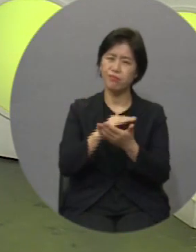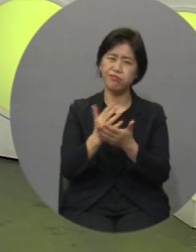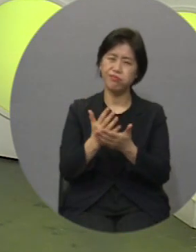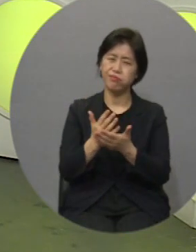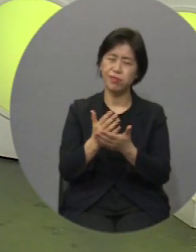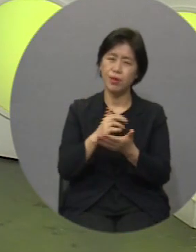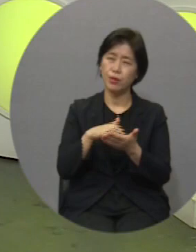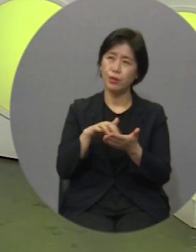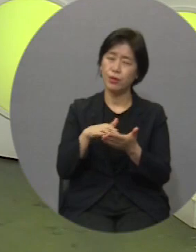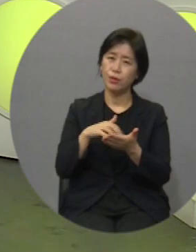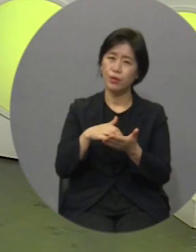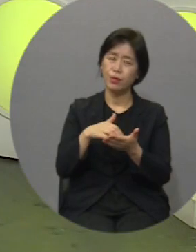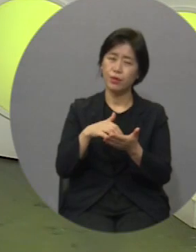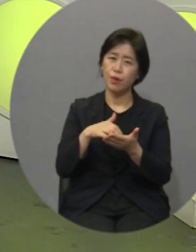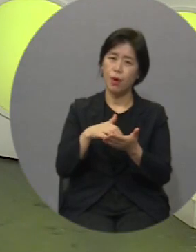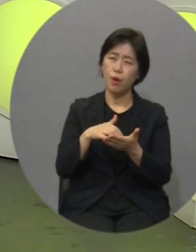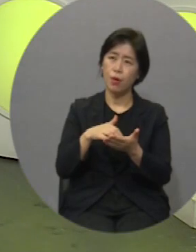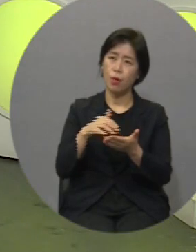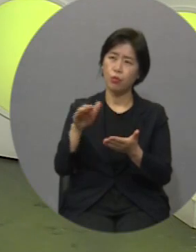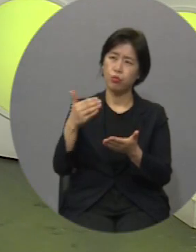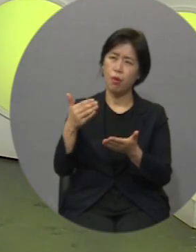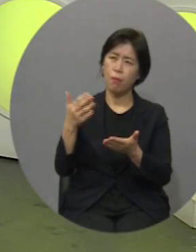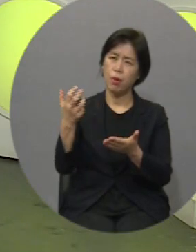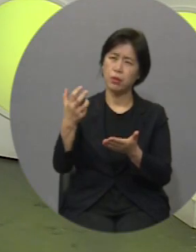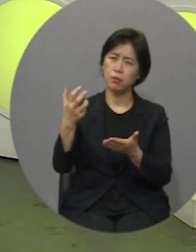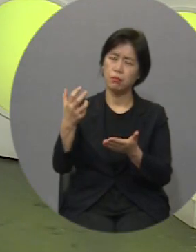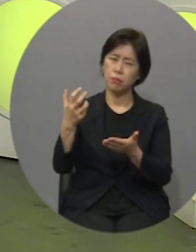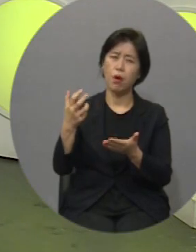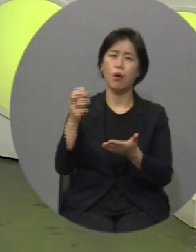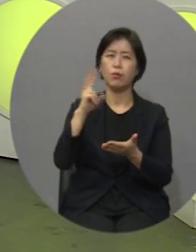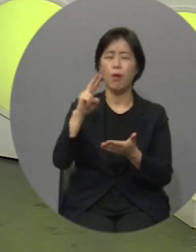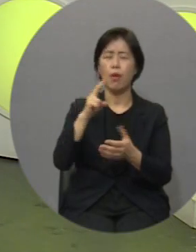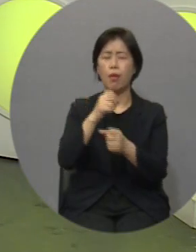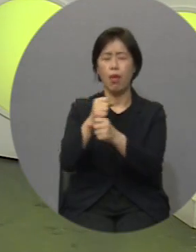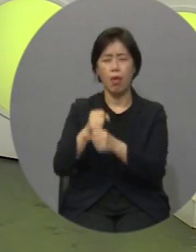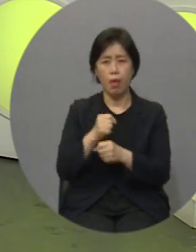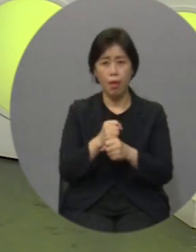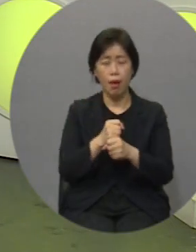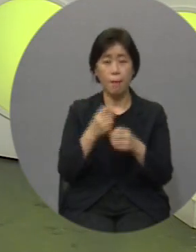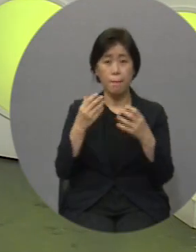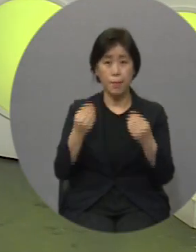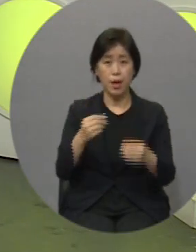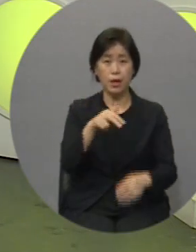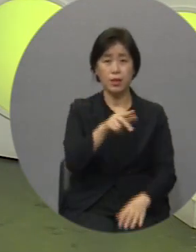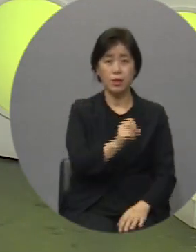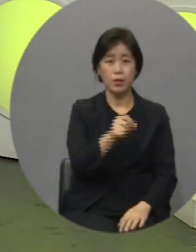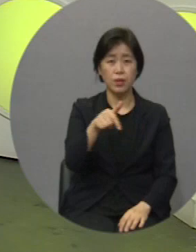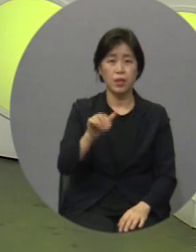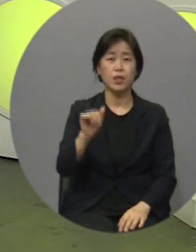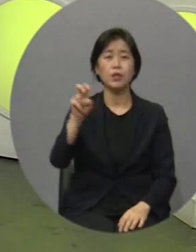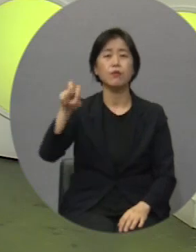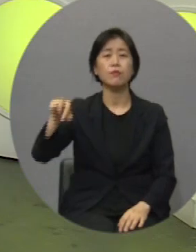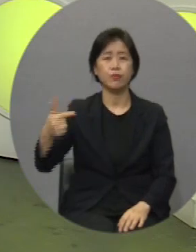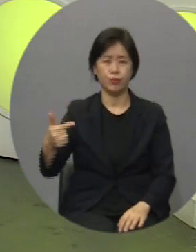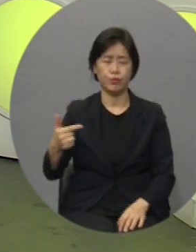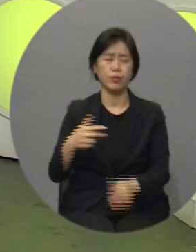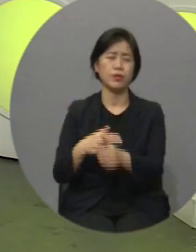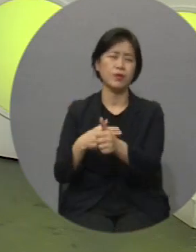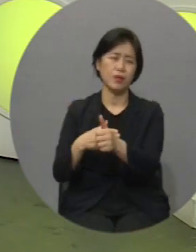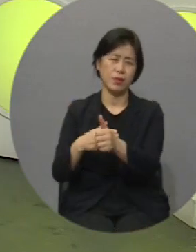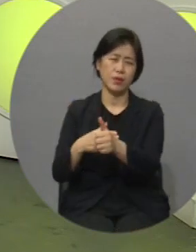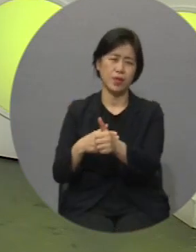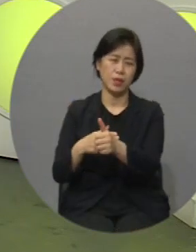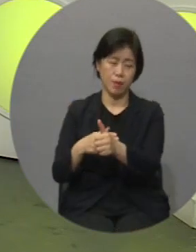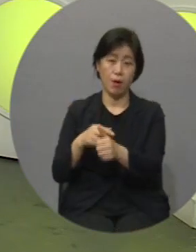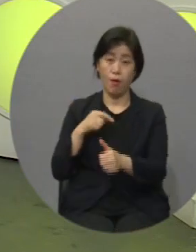작사하신 정기문 선생님이라고 네. 그분이 경주사세요. 아~ 네네. 그래서 역시 제가... 족보 있는 노래는 다르고요.